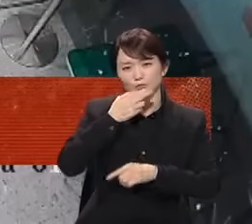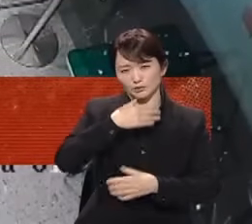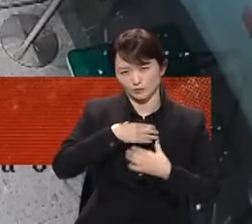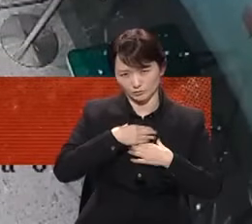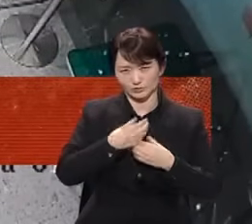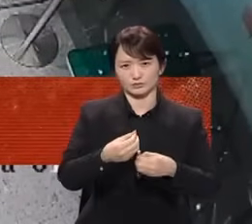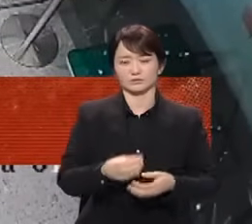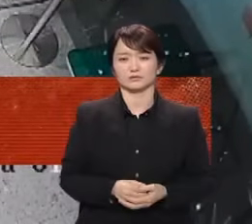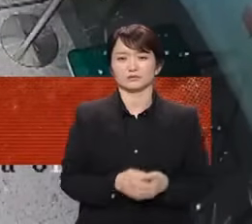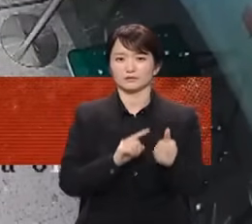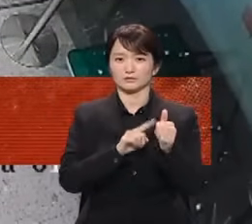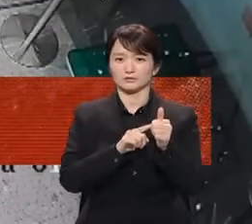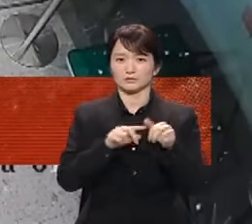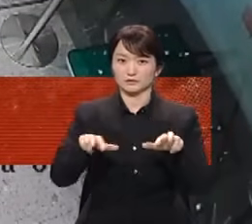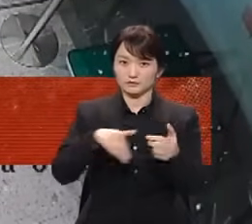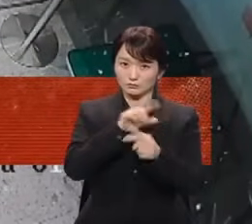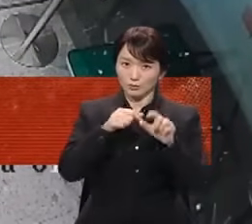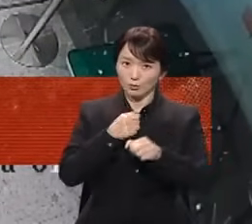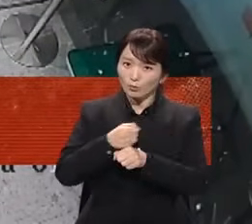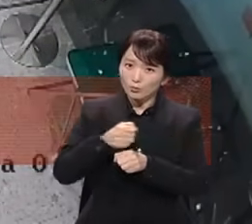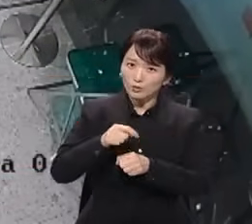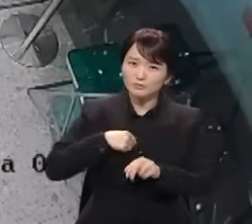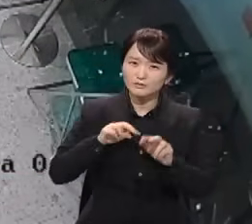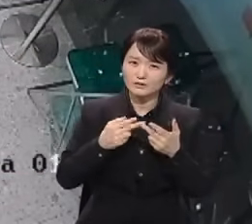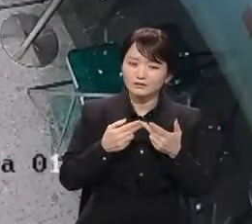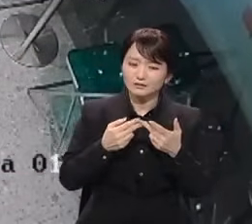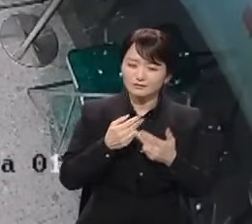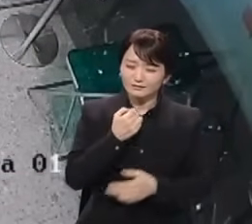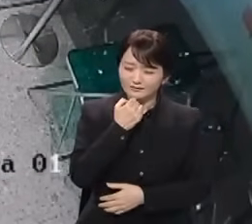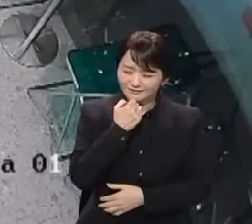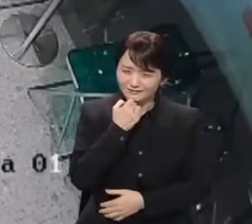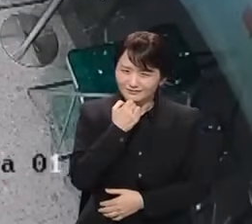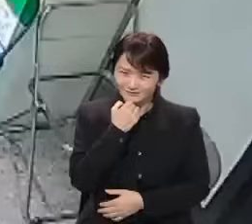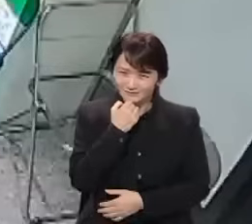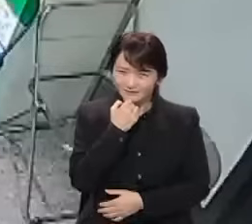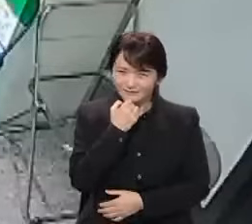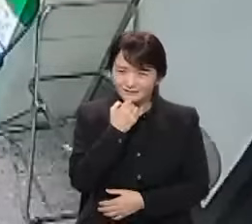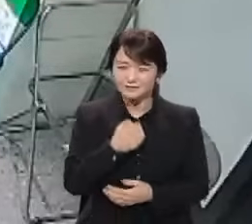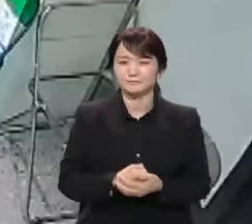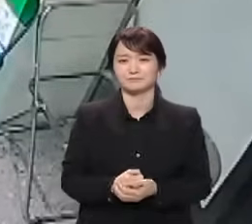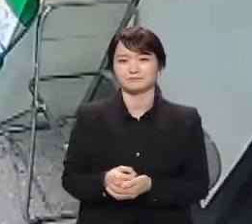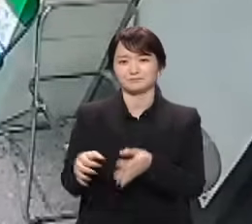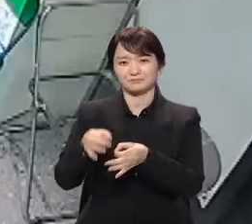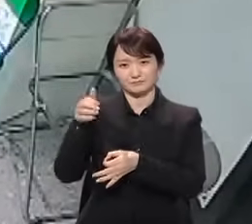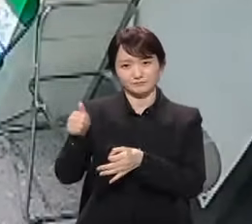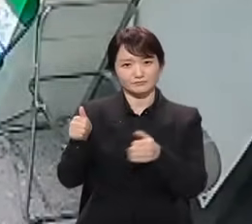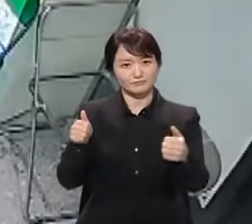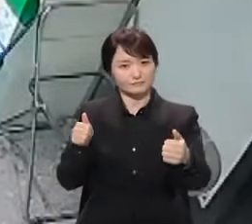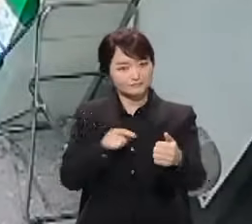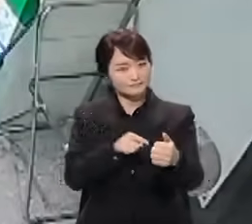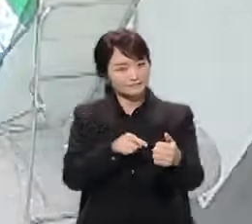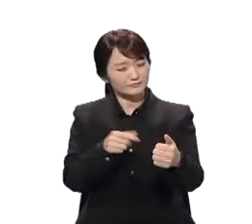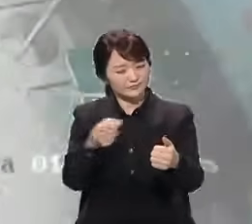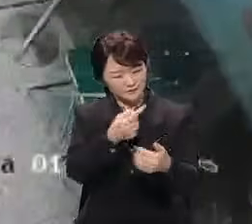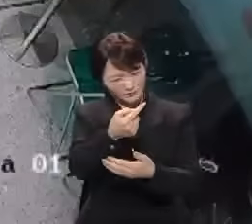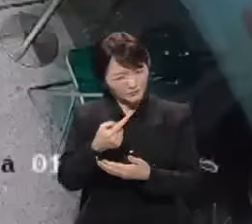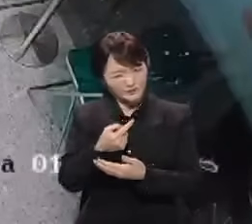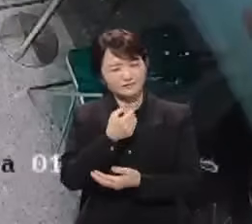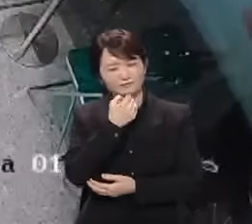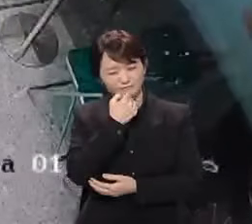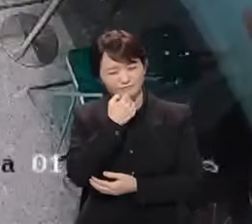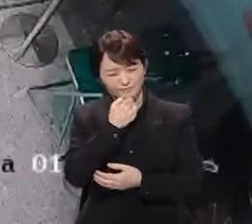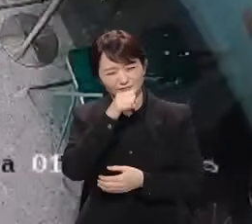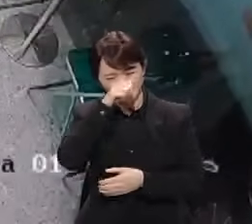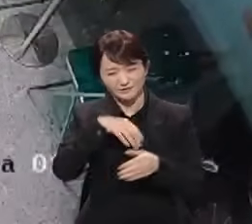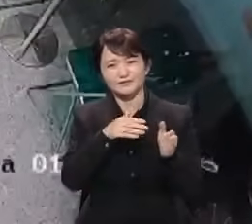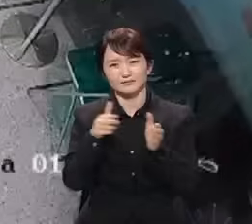거예요. 남성 이 상황이 황당했는지 본인조차 웃음을 참지 못하고 했고요. 사장님은 남성이 또 단골이 해서 그냥 웃으며 넘기기로 했다고